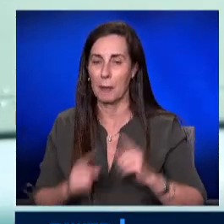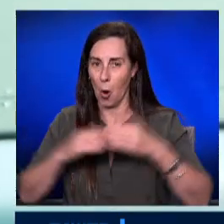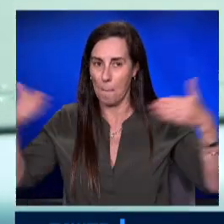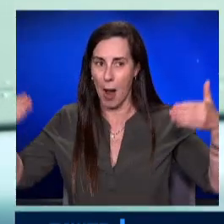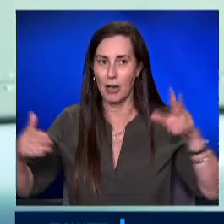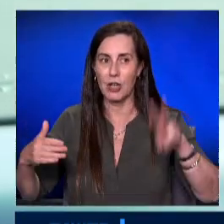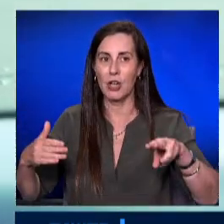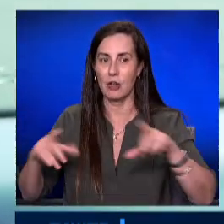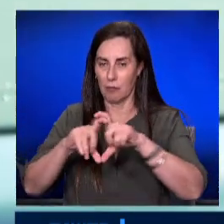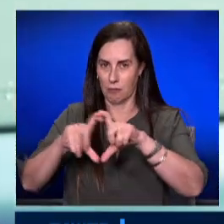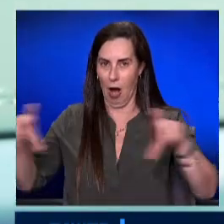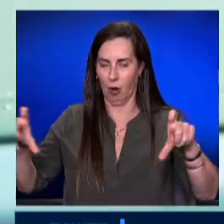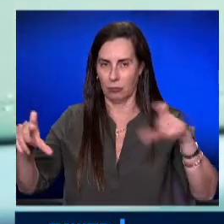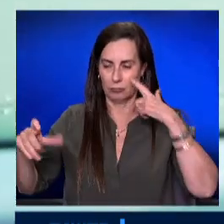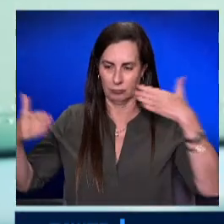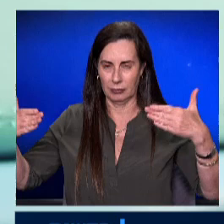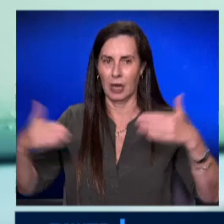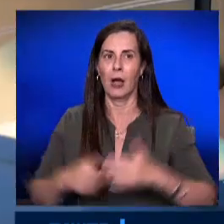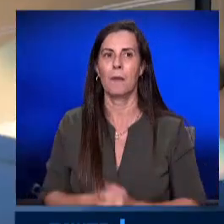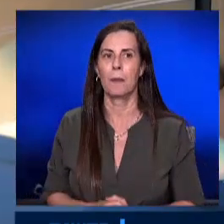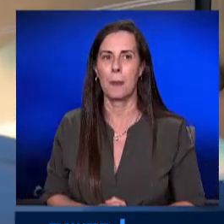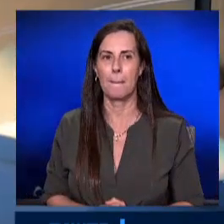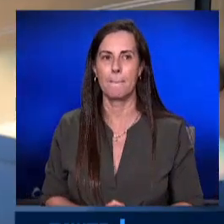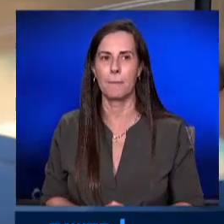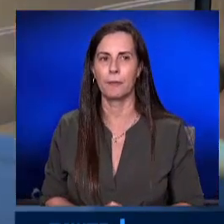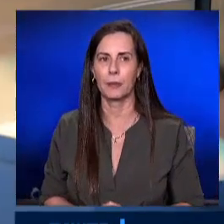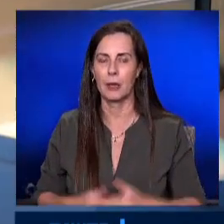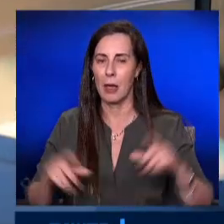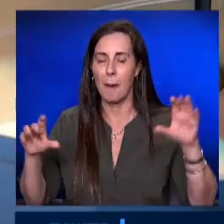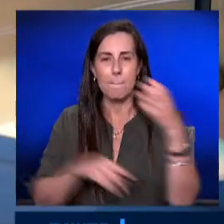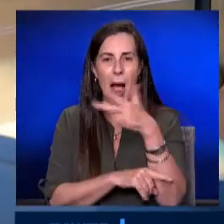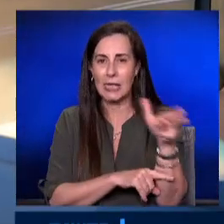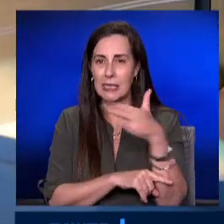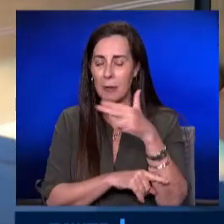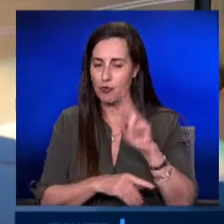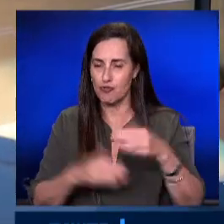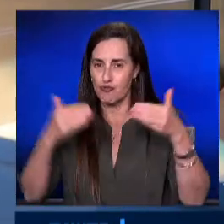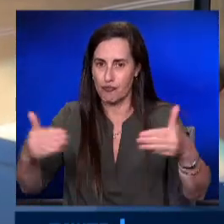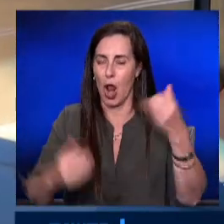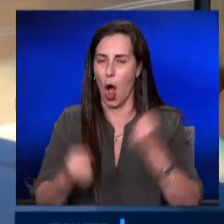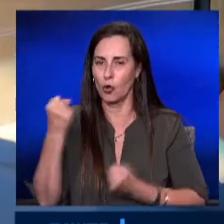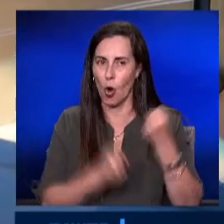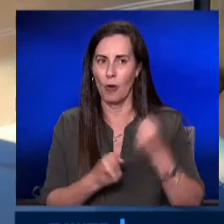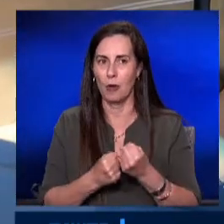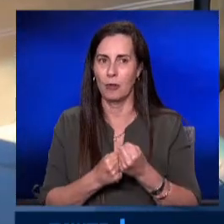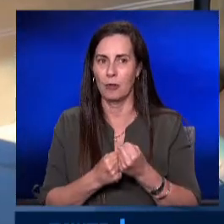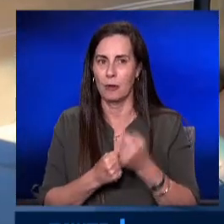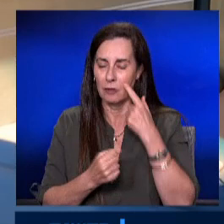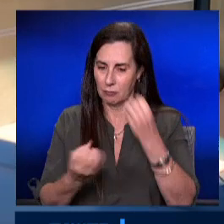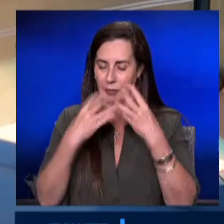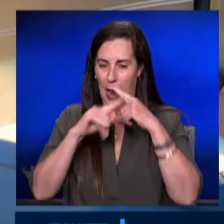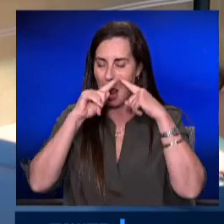לנו בעצם פה מרות צעד דיגיטליות. בעצם מצלמות שנמצאות בחלק החיצוני של הרכב, מקרינות למסכים